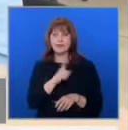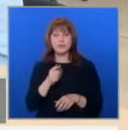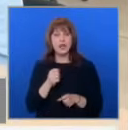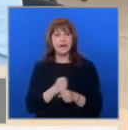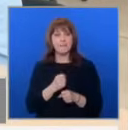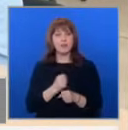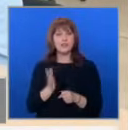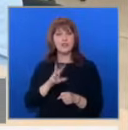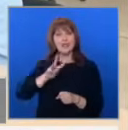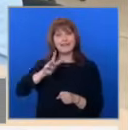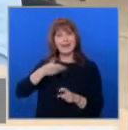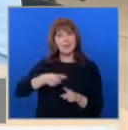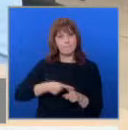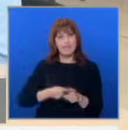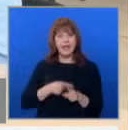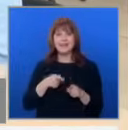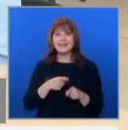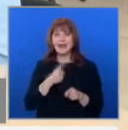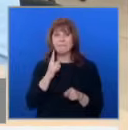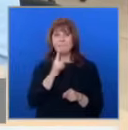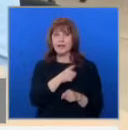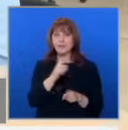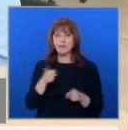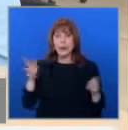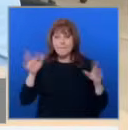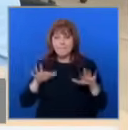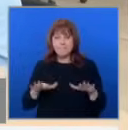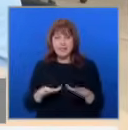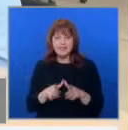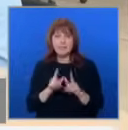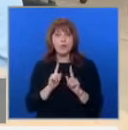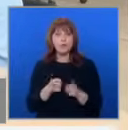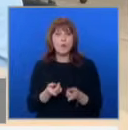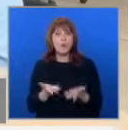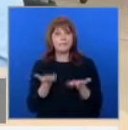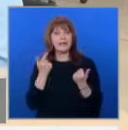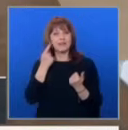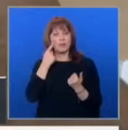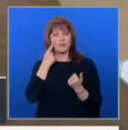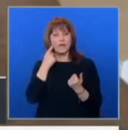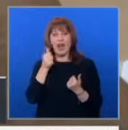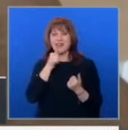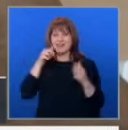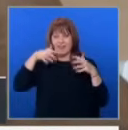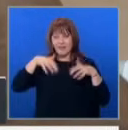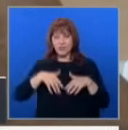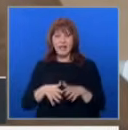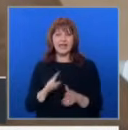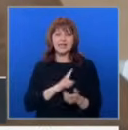вече трети месец у нас. Тя обаче предупреждава за бедствия, които могат да се прогнозират, като наводнения, силни ветрове и